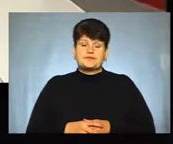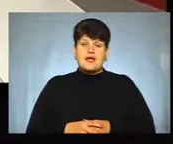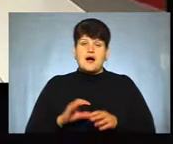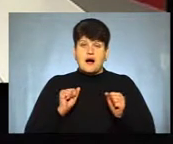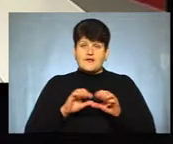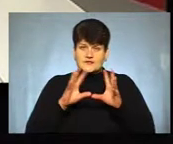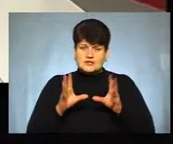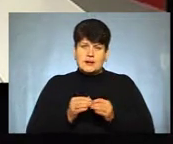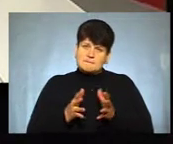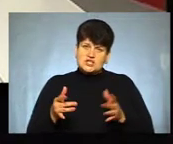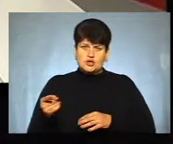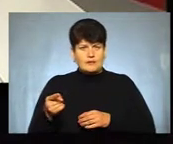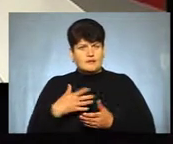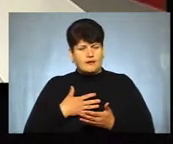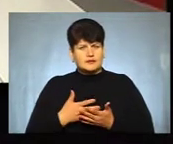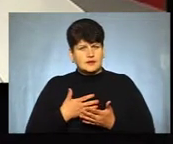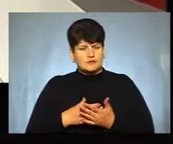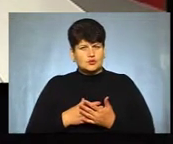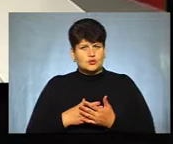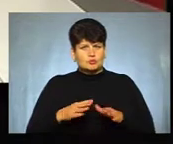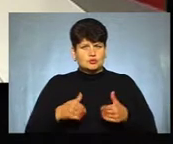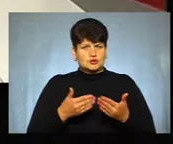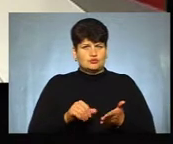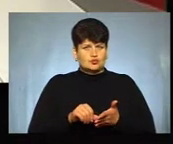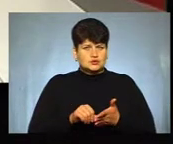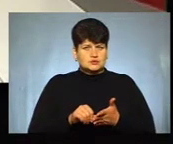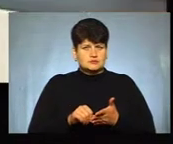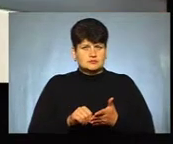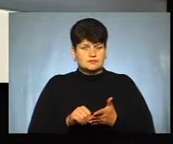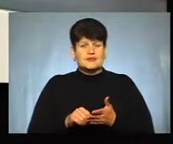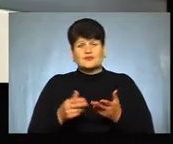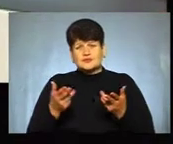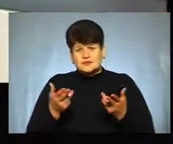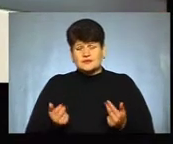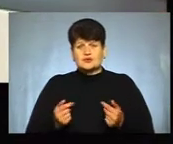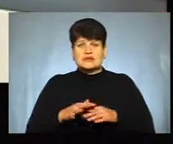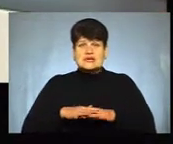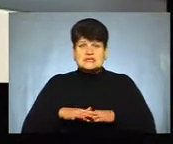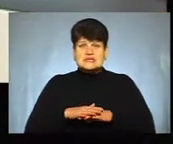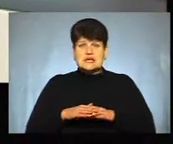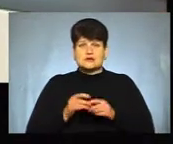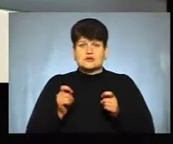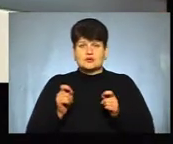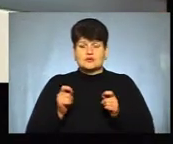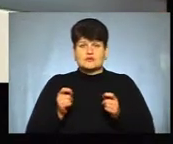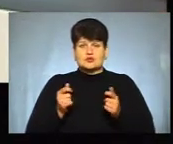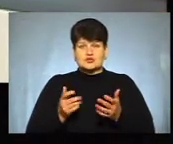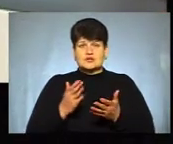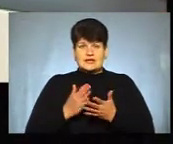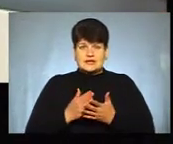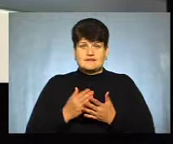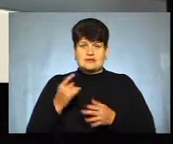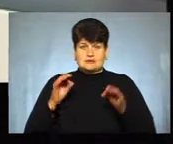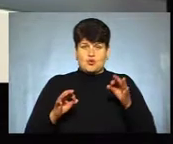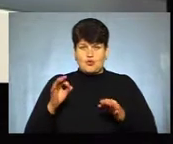таки більше тернополяни активно подають участь. Чи які тенденції? Ну, звісно, тому що населення трошки, можна сказати, що є велика